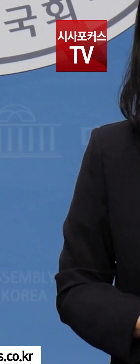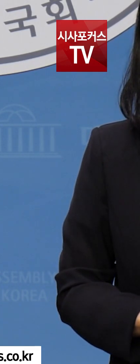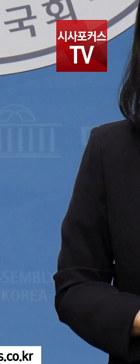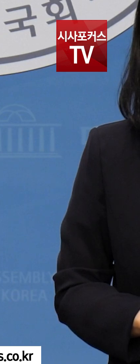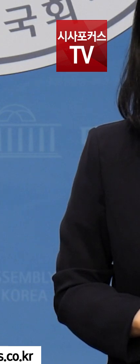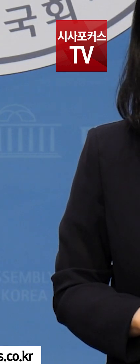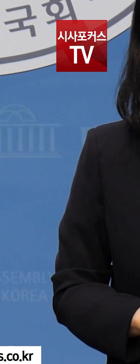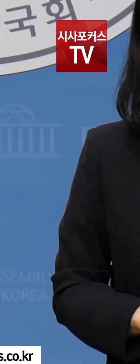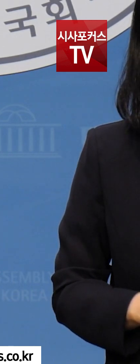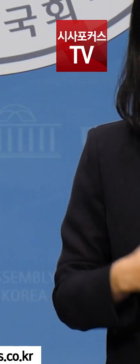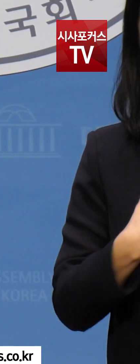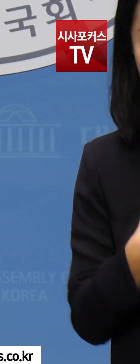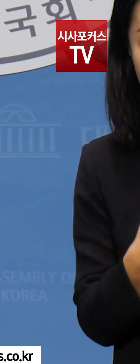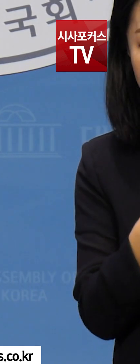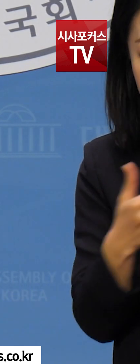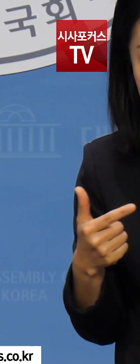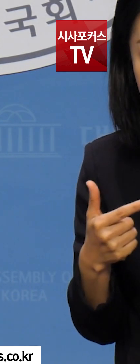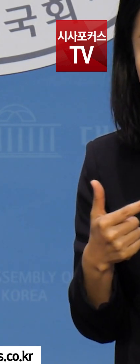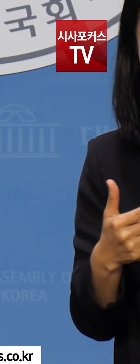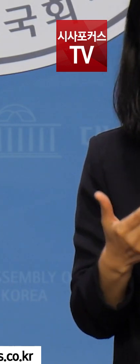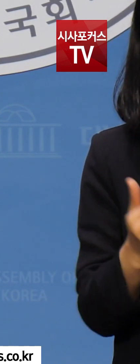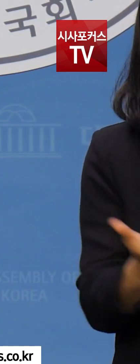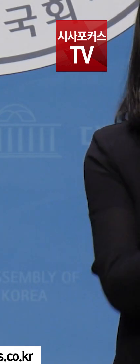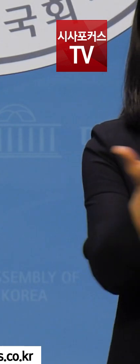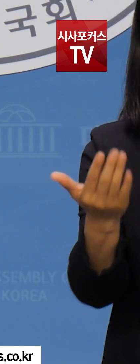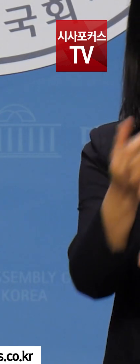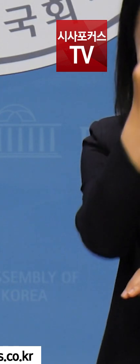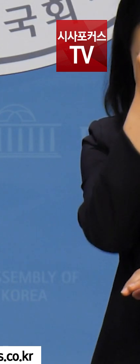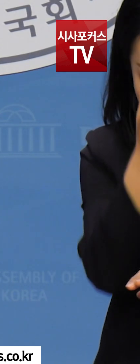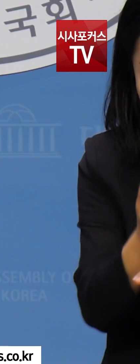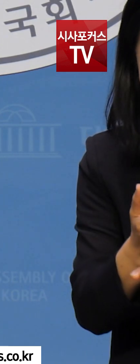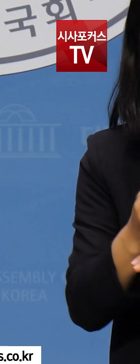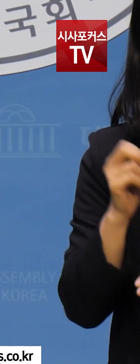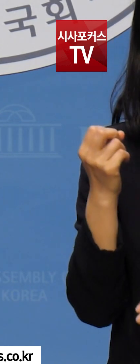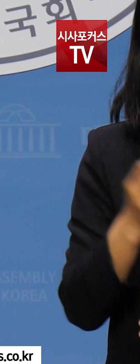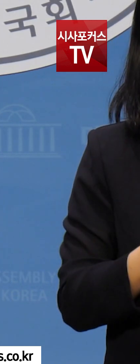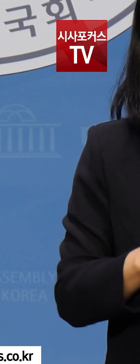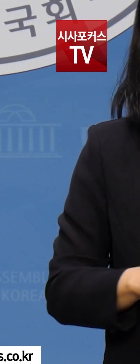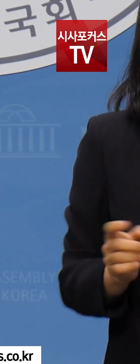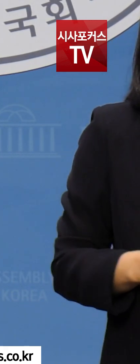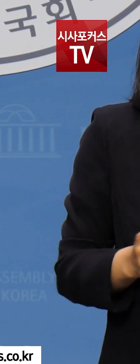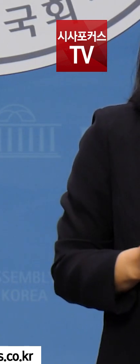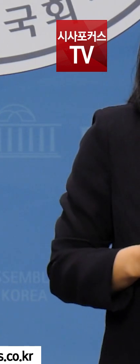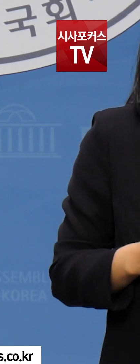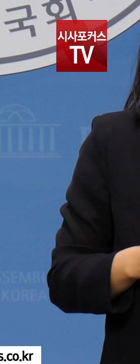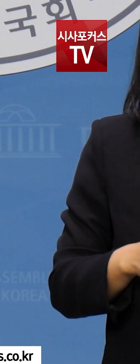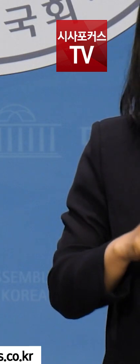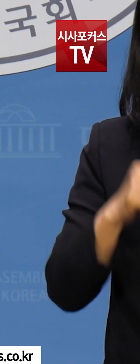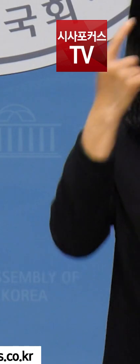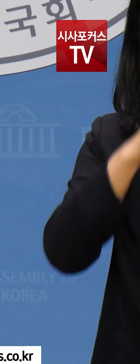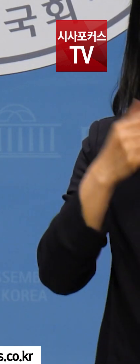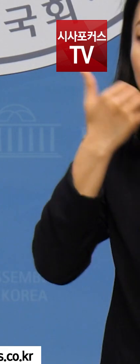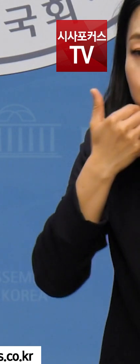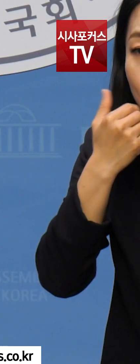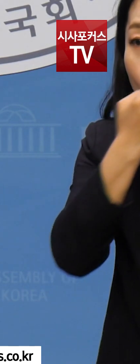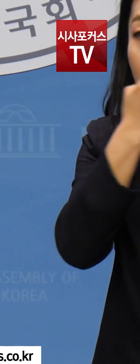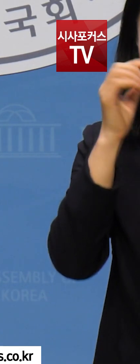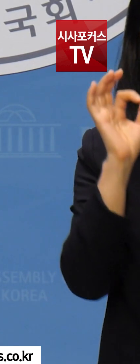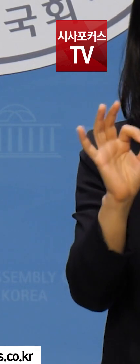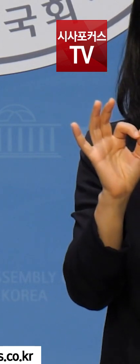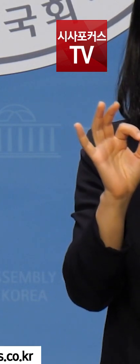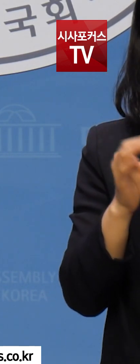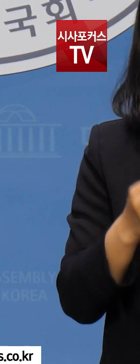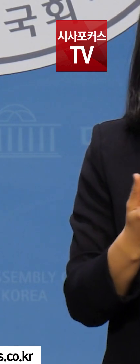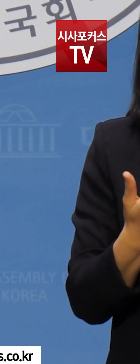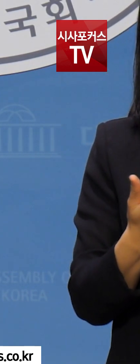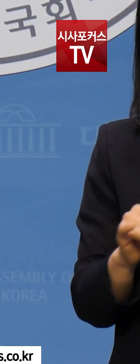크실 국민들께 송구하다는 말씀을 드립니다. 무엇보다도 조속한 신원 확인을 통해서 고인이 가족의